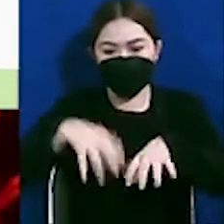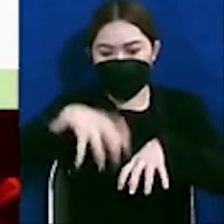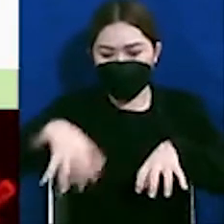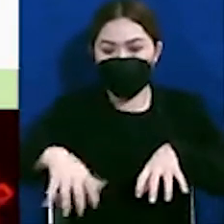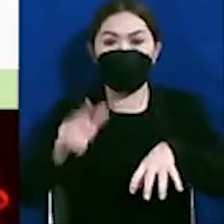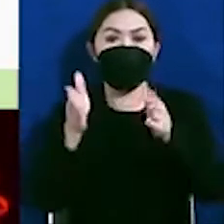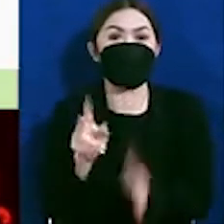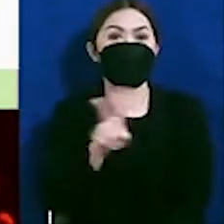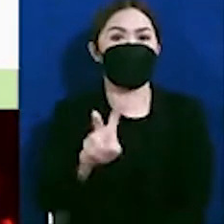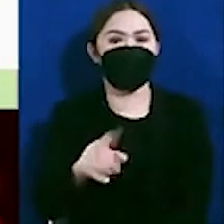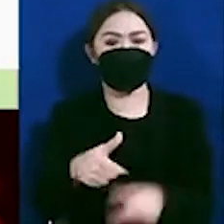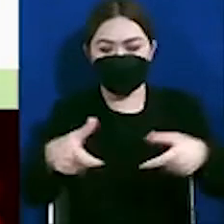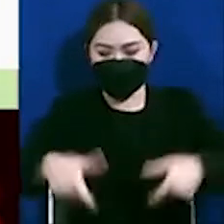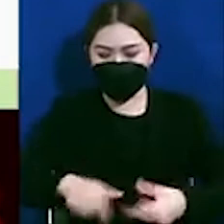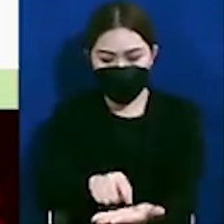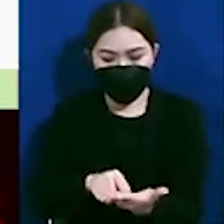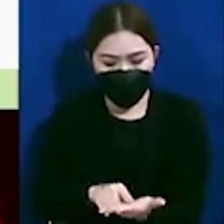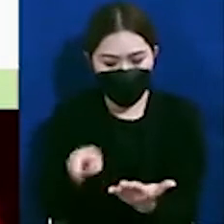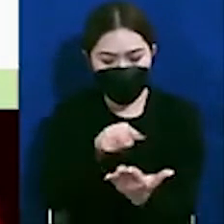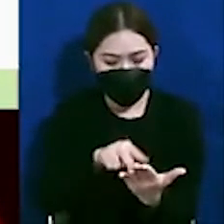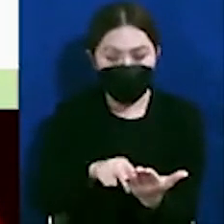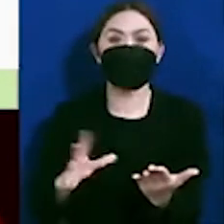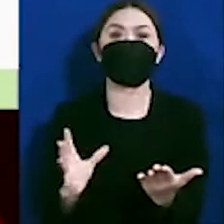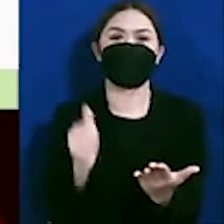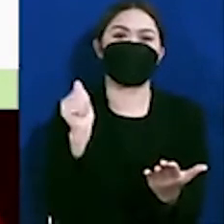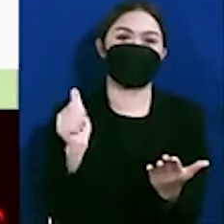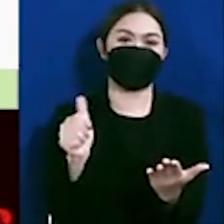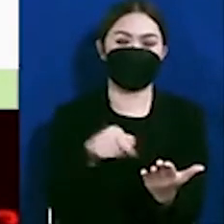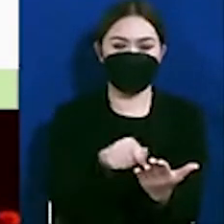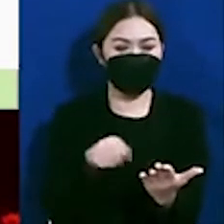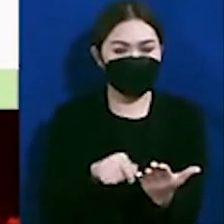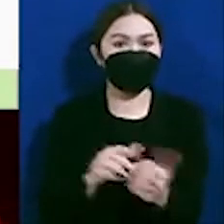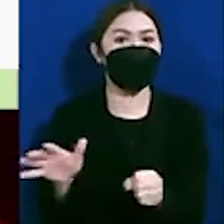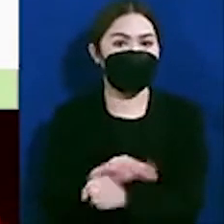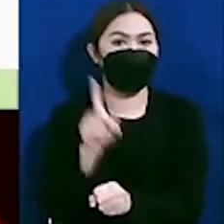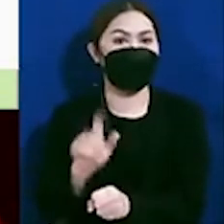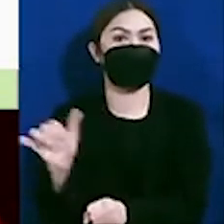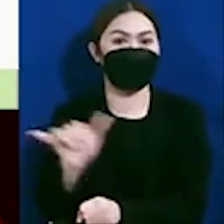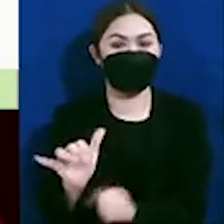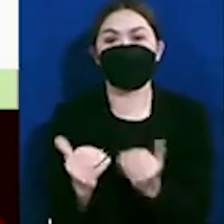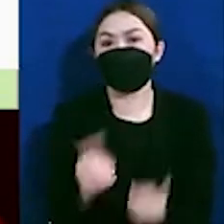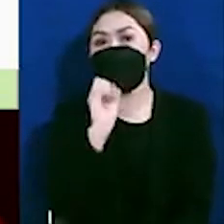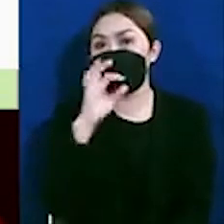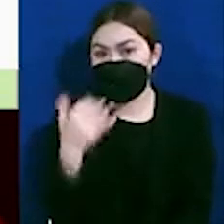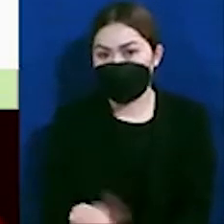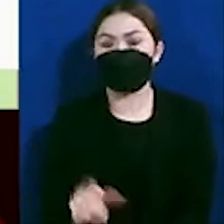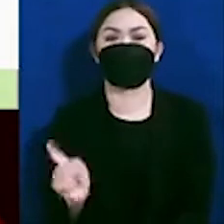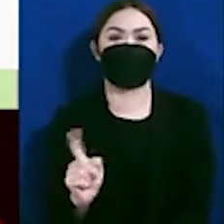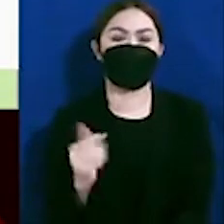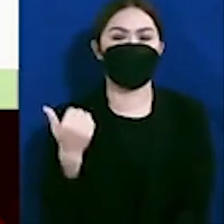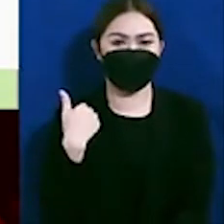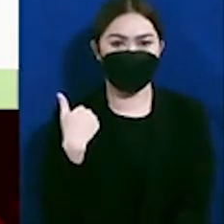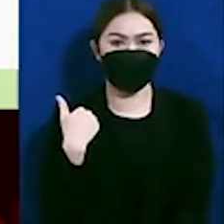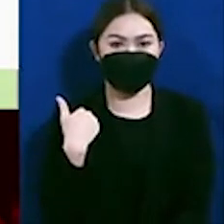200ลายผมดูรายงานทุกวันนะครับก็ผู้ป่วยยังดีอยู่ทั้งหมดนะครับกับเหมือนที่เรียนไปแล้วครับเมื่อกี้